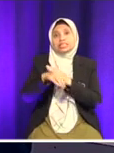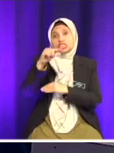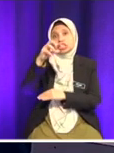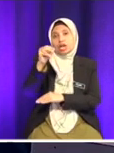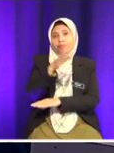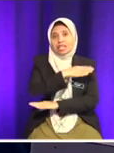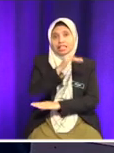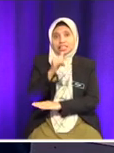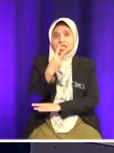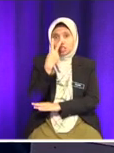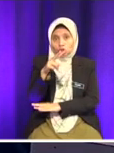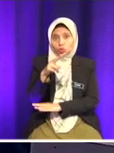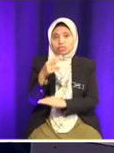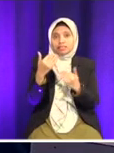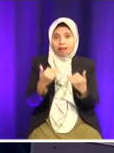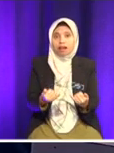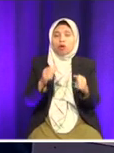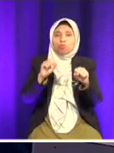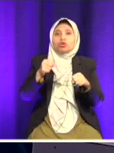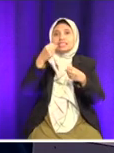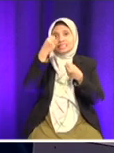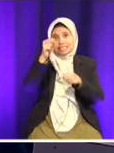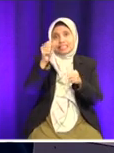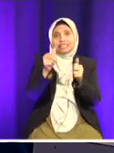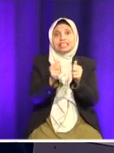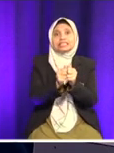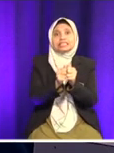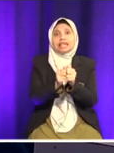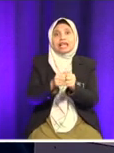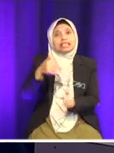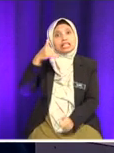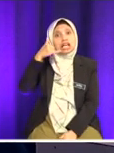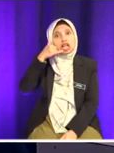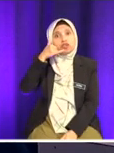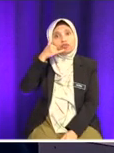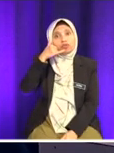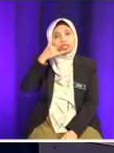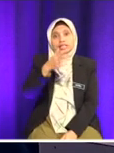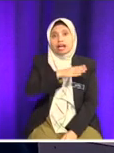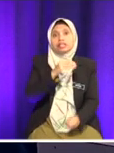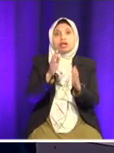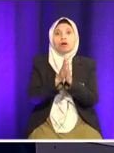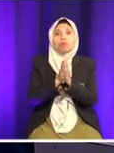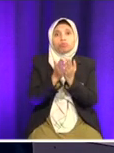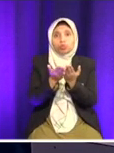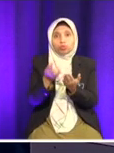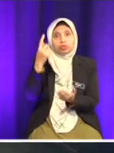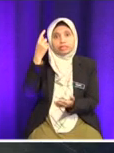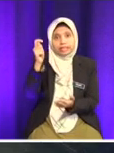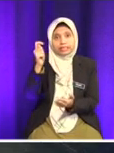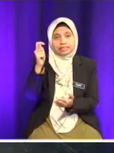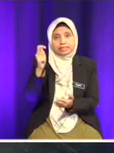menuntun rancangan ini sekarang boleh bersedia dengan tadi kok Pinta Dan juga buku teks Oke dari fungsi